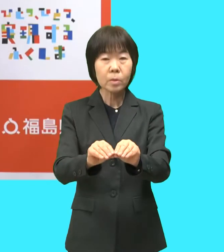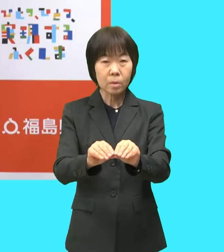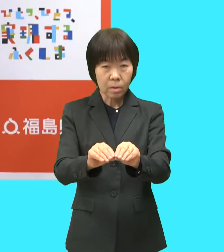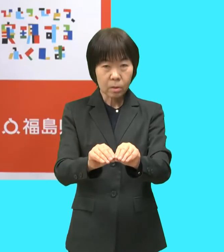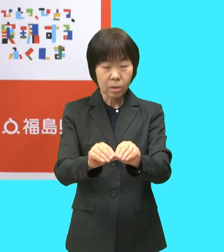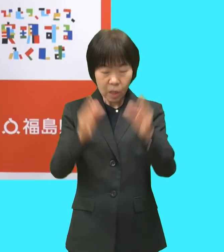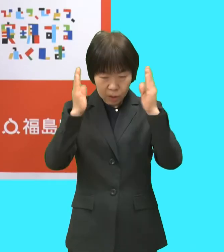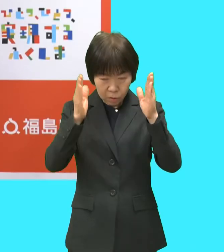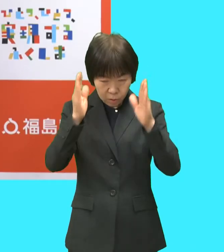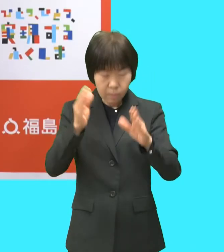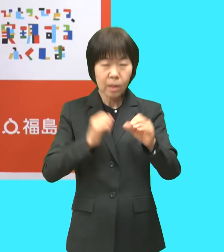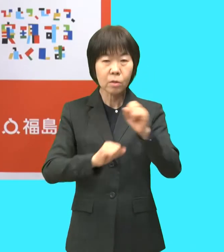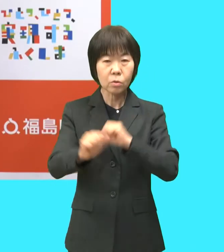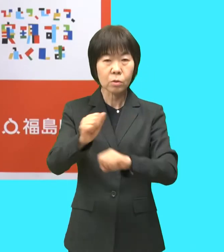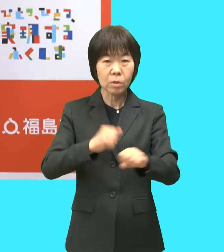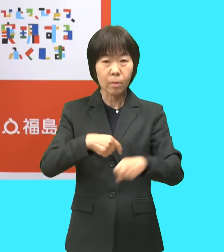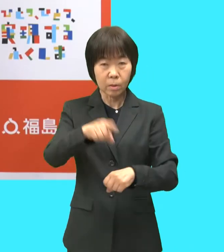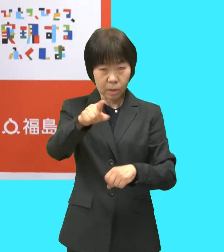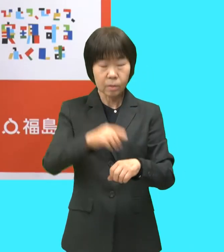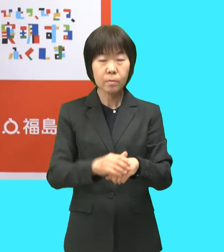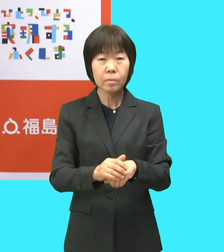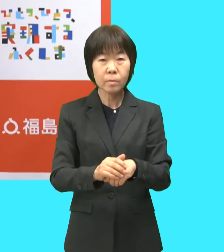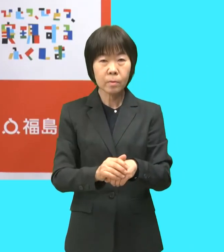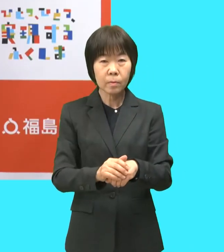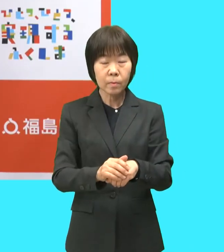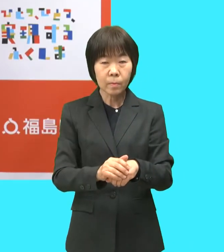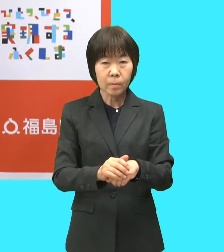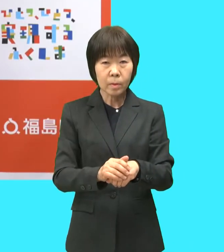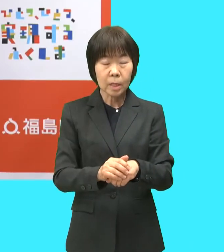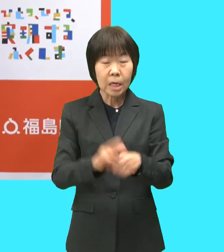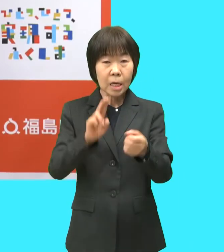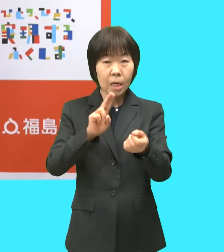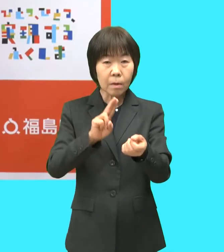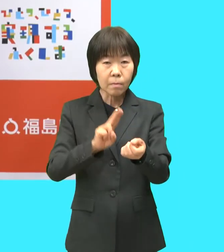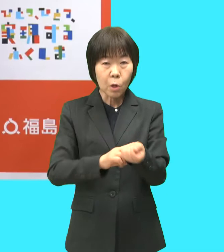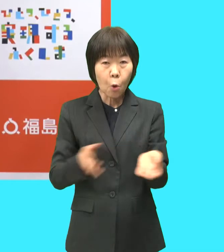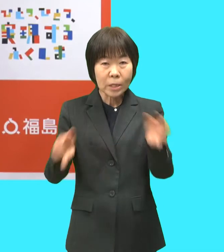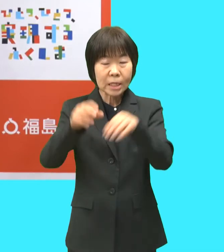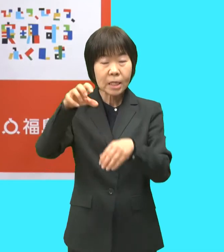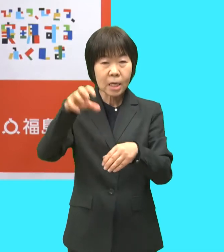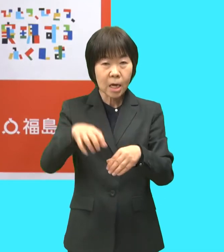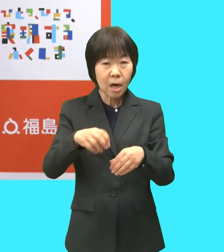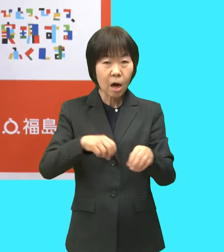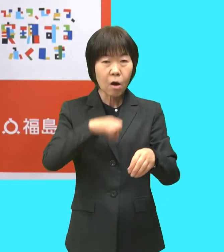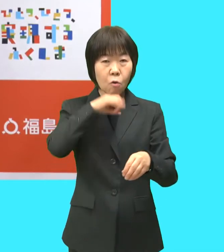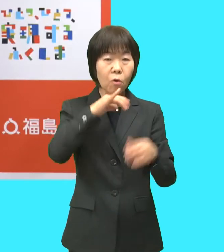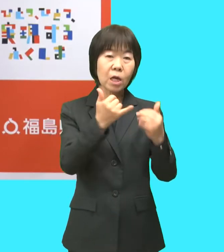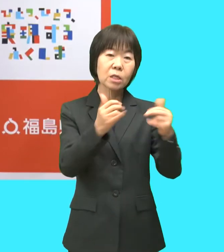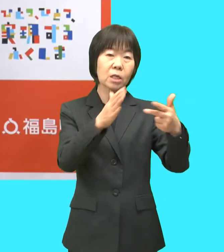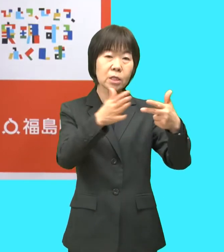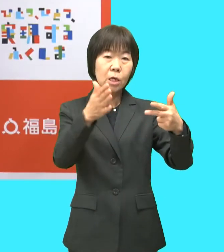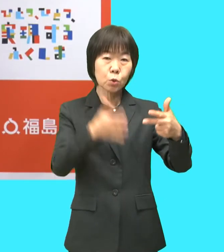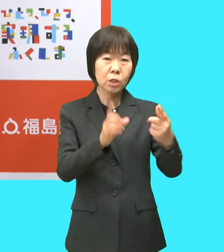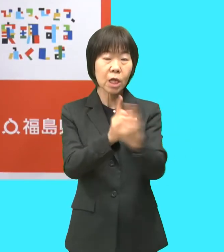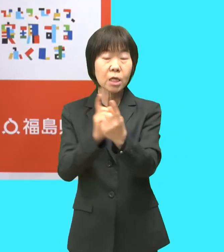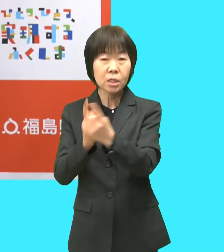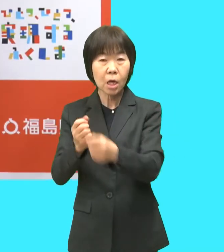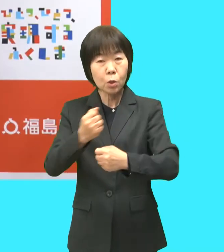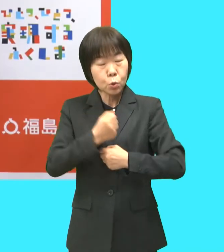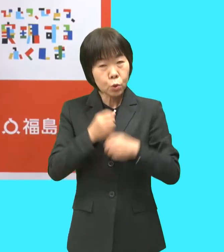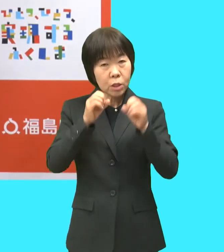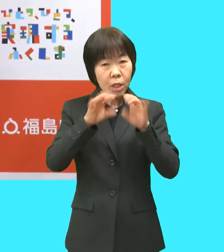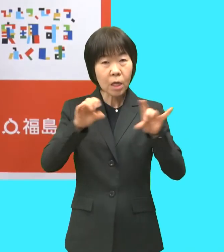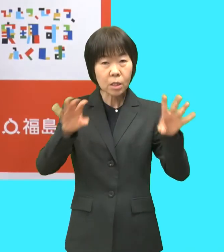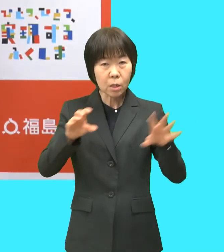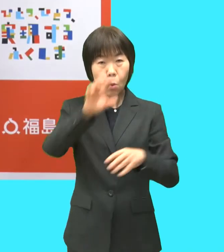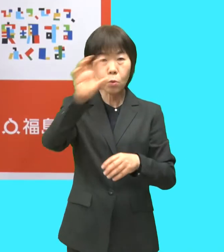力で取り組んでまいります。合わせて医療機関や高齢者施設等に対して注意喚起を